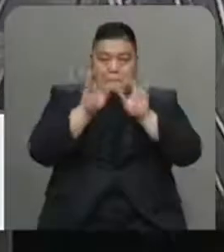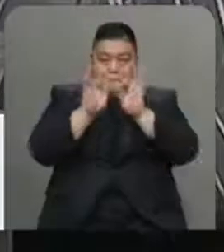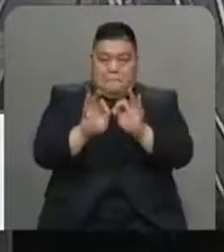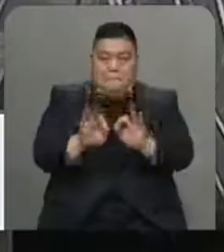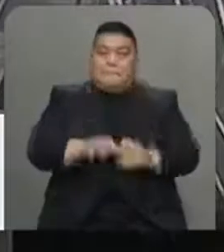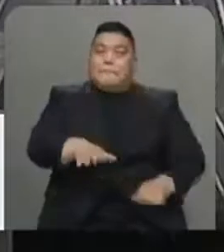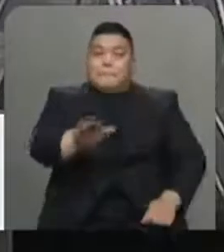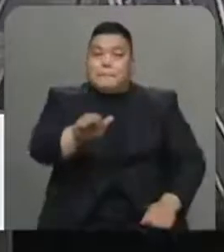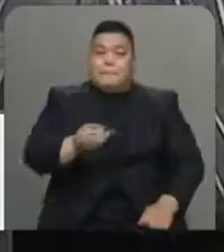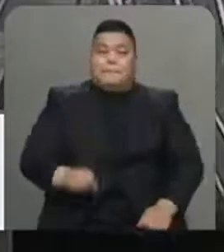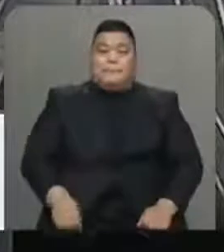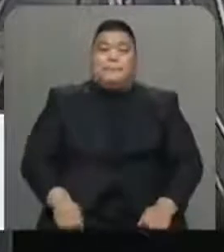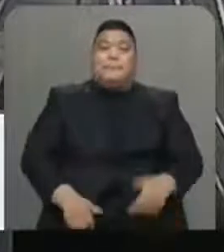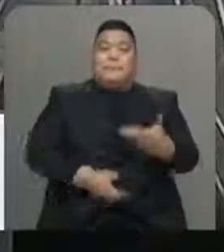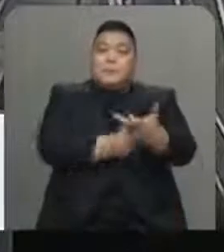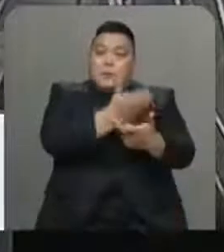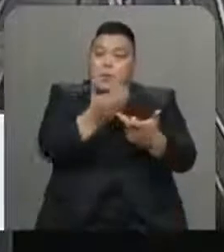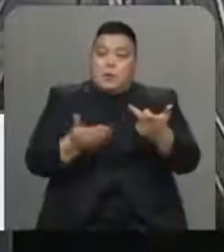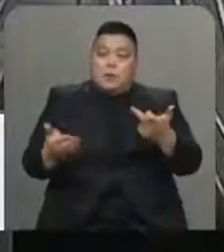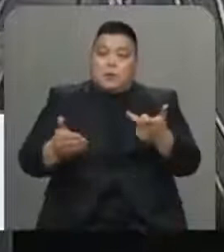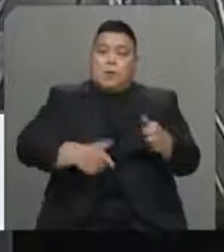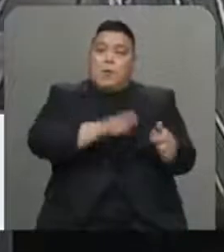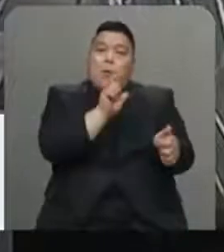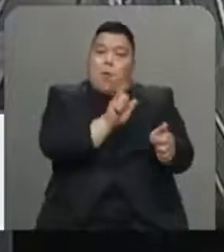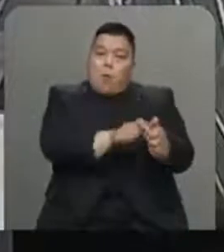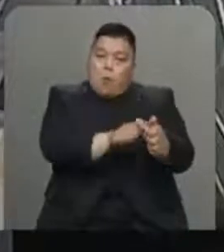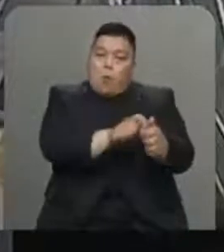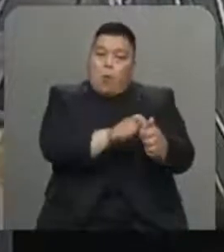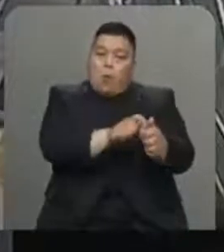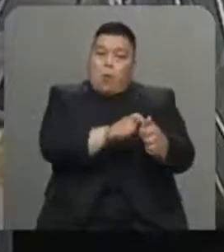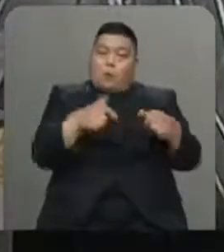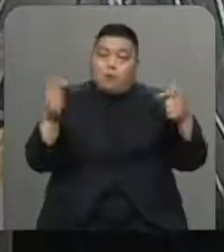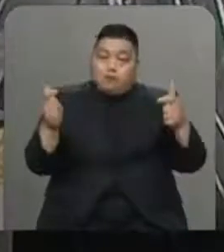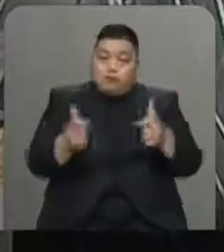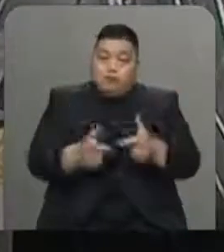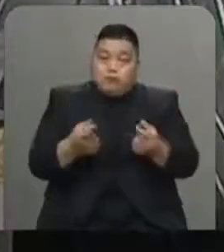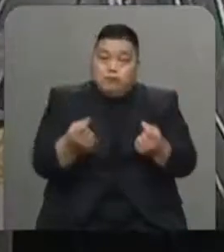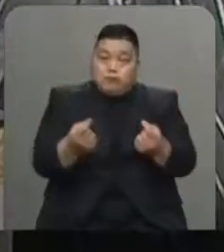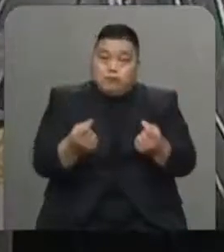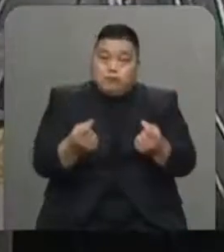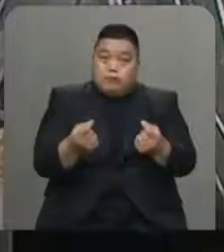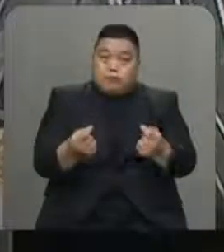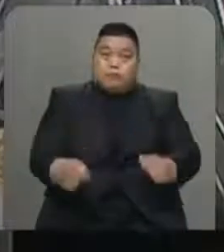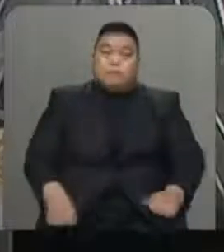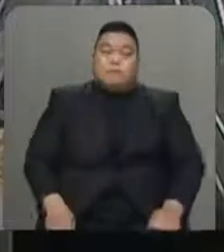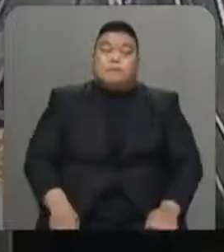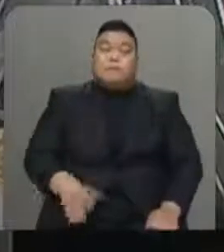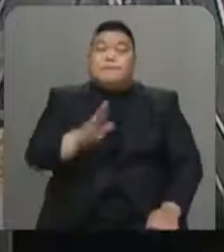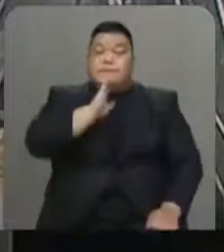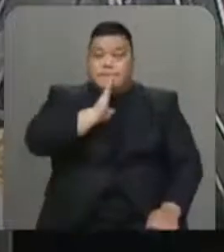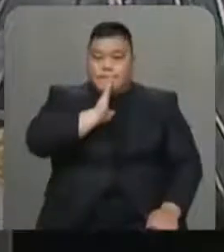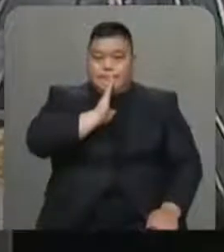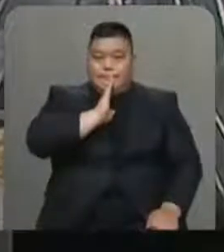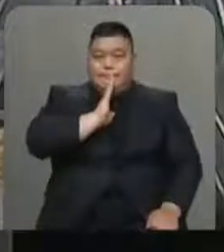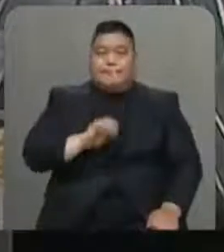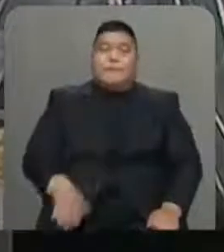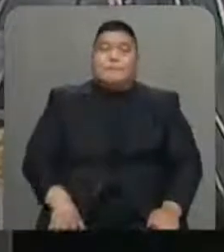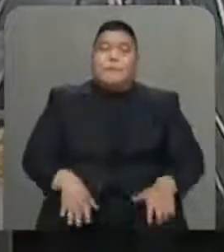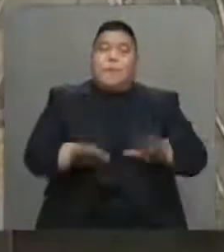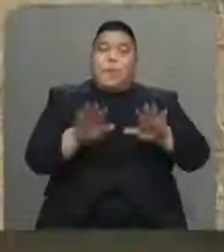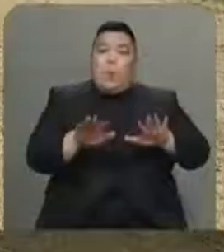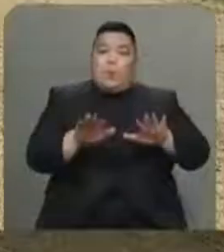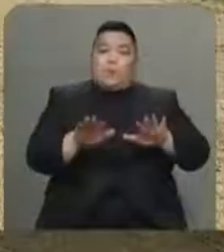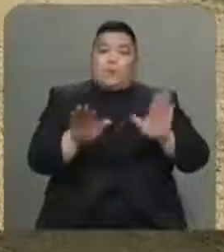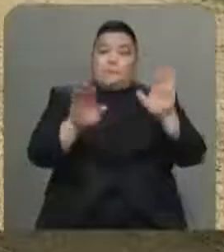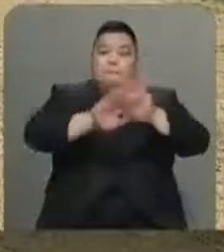기자, 강원도의 경우도 코로나19 확산세가 주춤하고 있다고 봐야겠죠? 네, 그렇습니다. 일단 오늘 밤